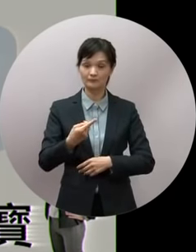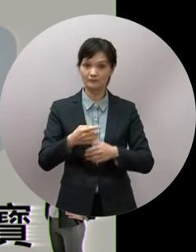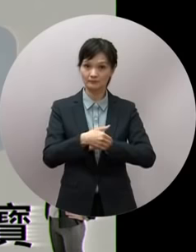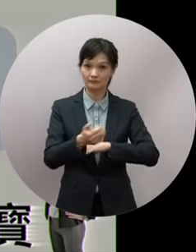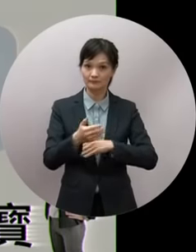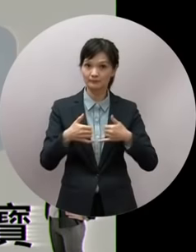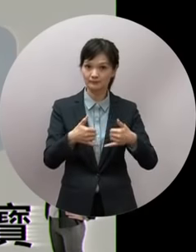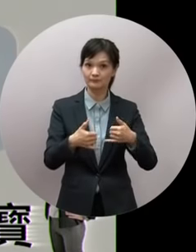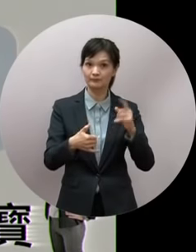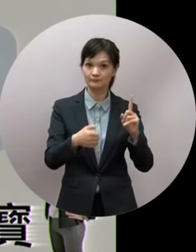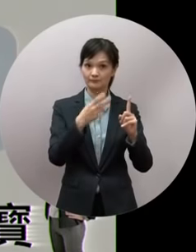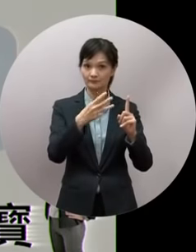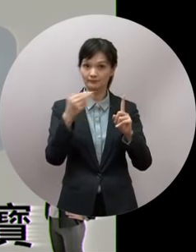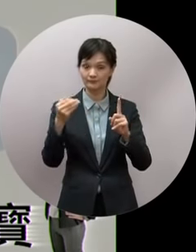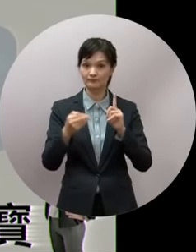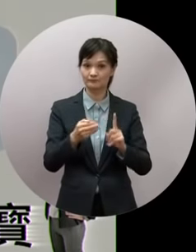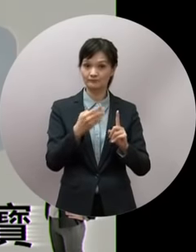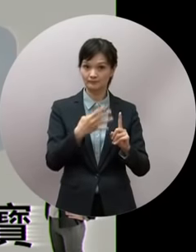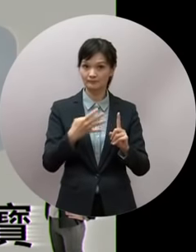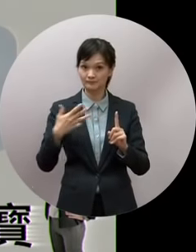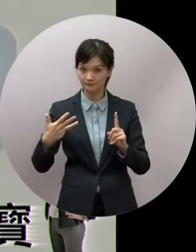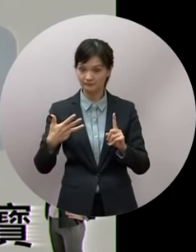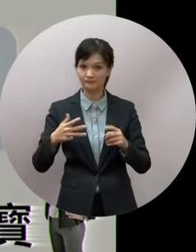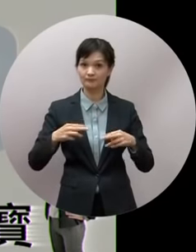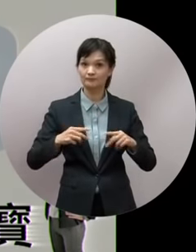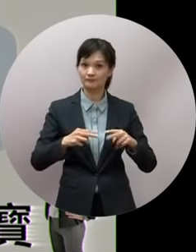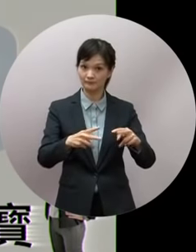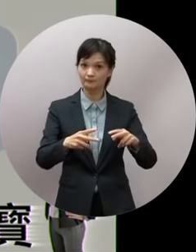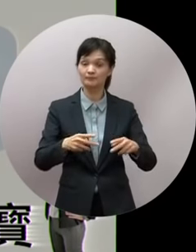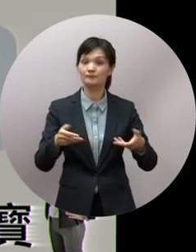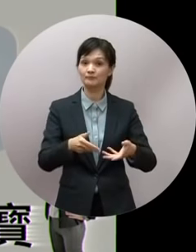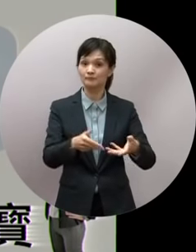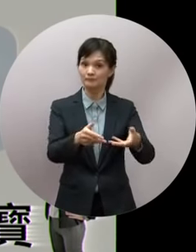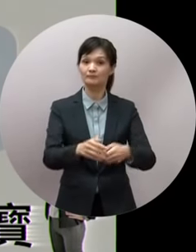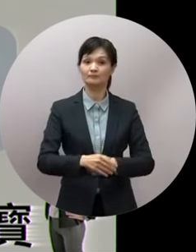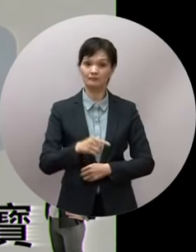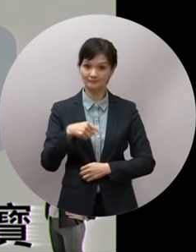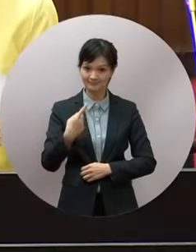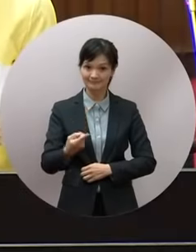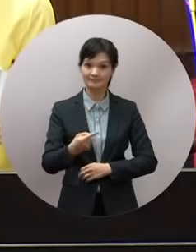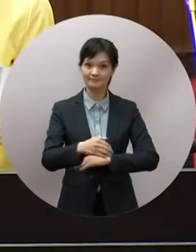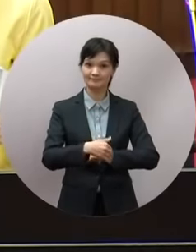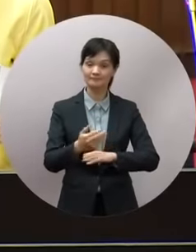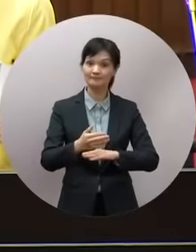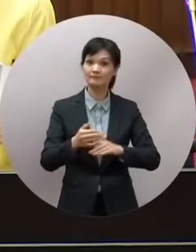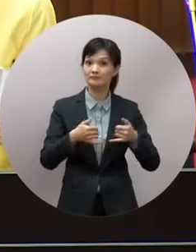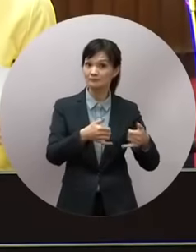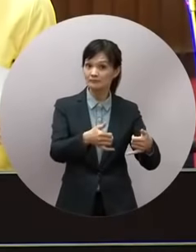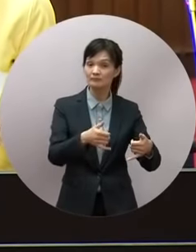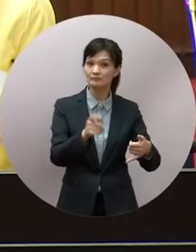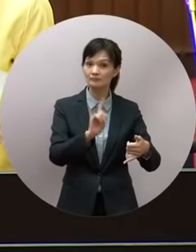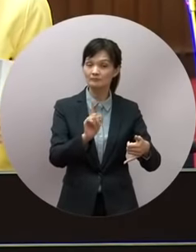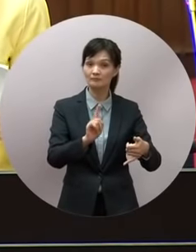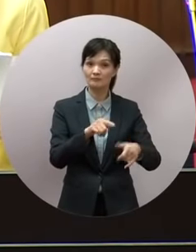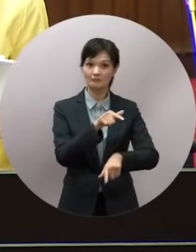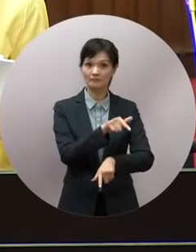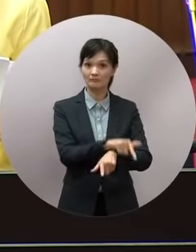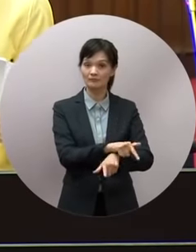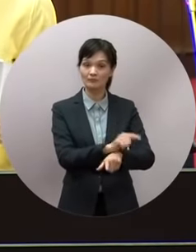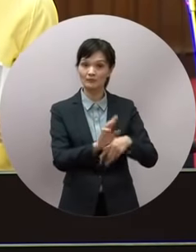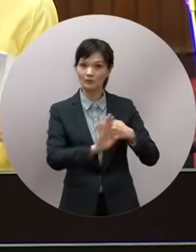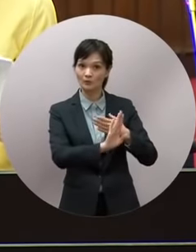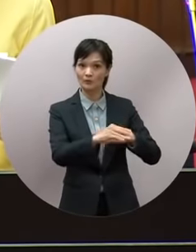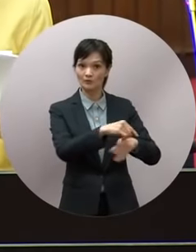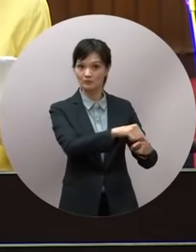139、县道148的改善工程，乡道206就是我们说的南外环这个道路品质改善